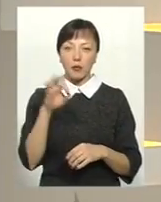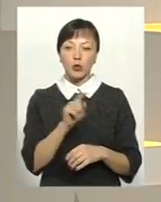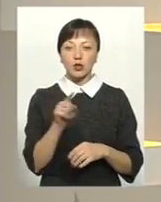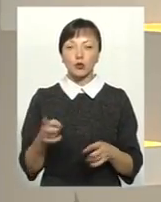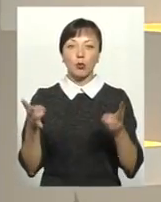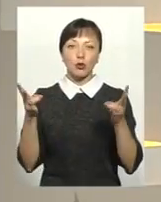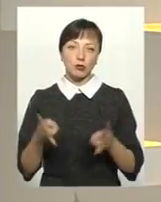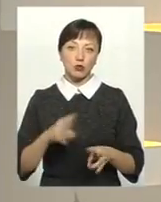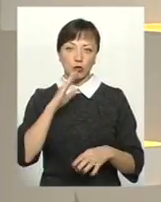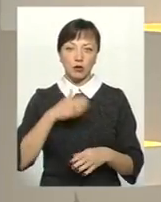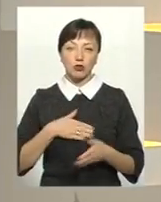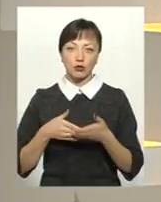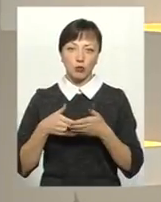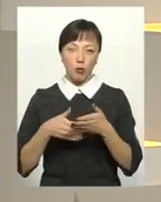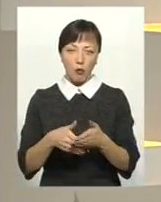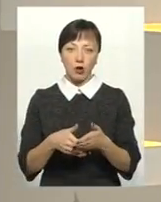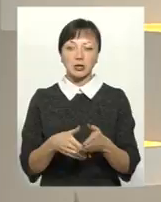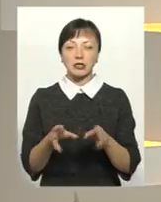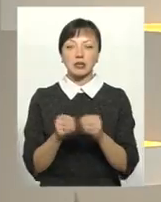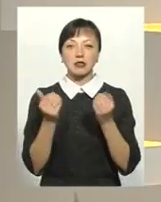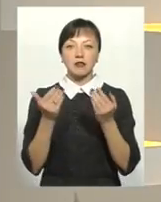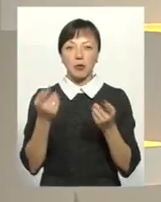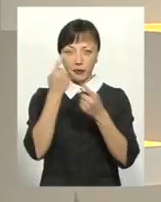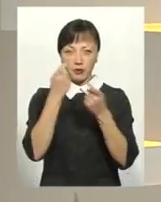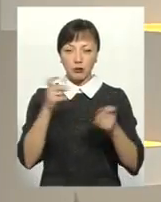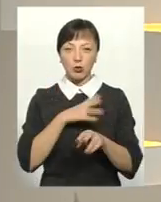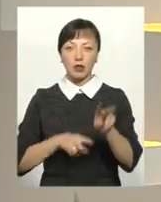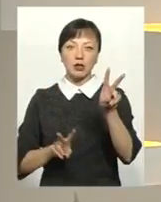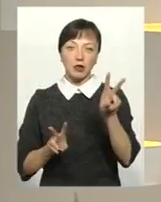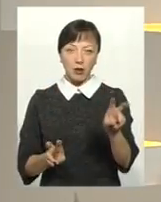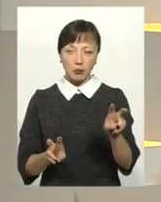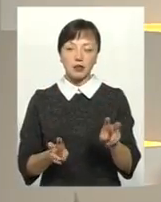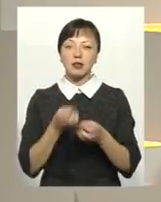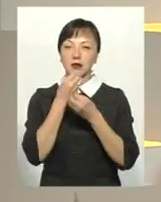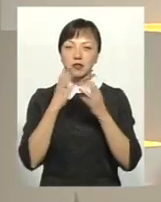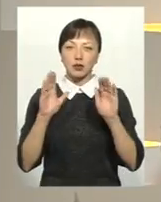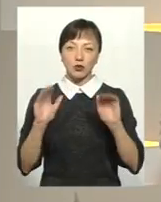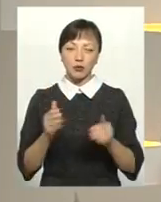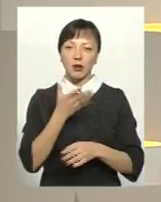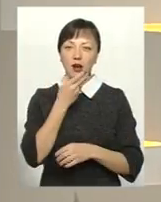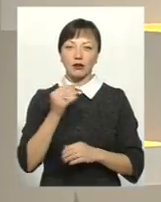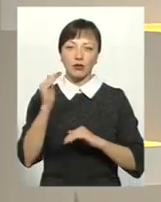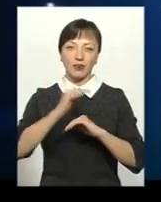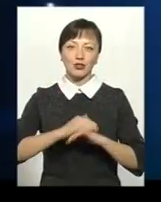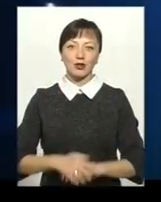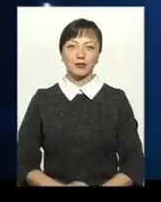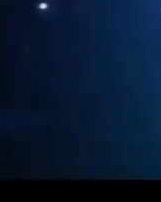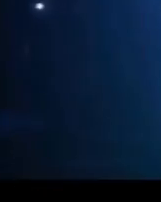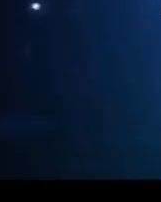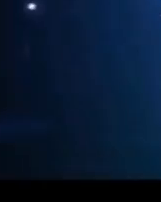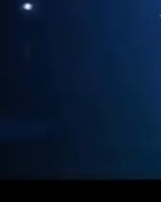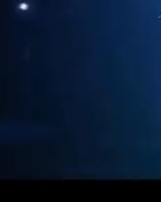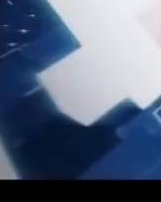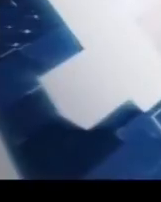хто потребує нашої допомоги. З вами в ефірі була «Тема». На все добре, гарного вечора.